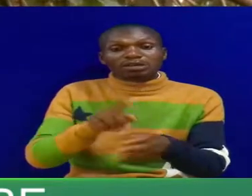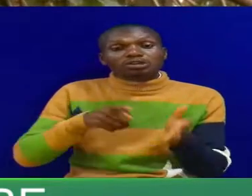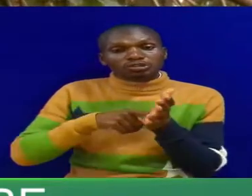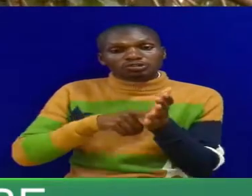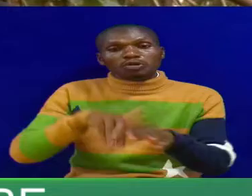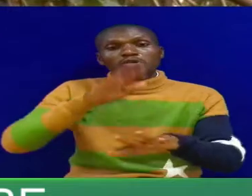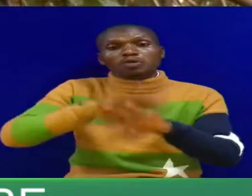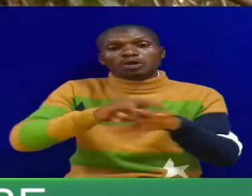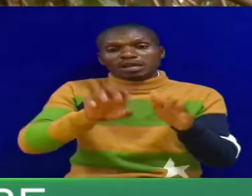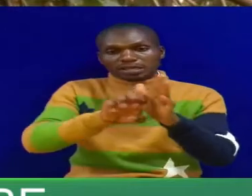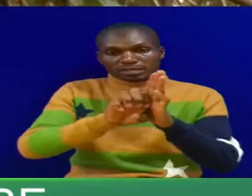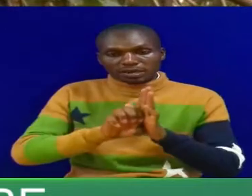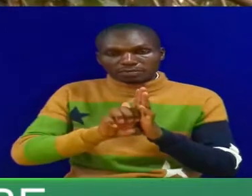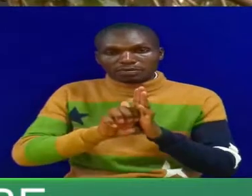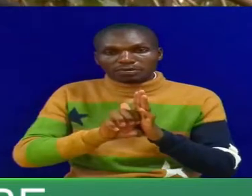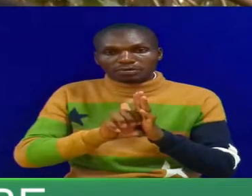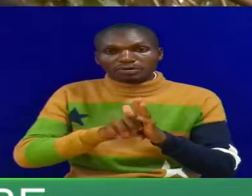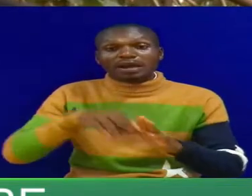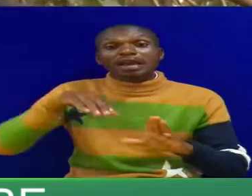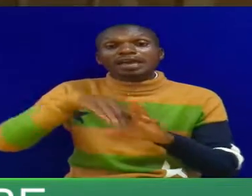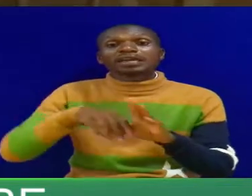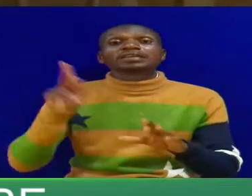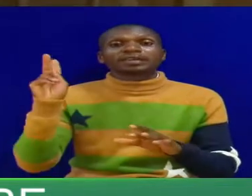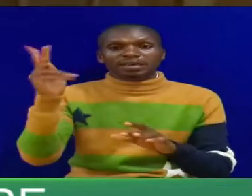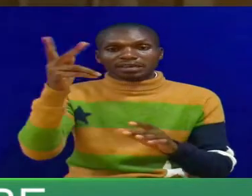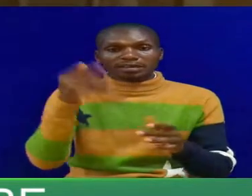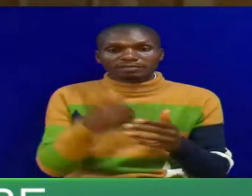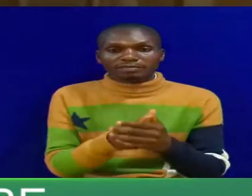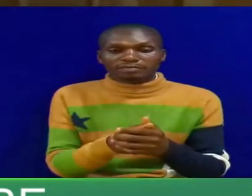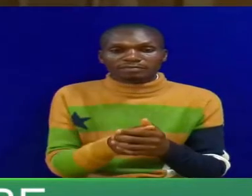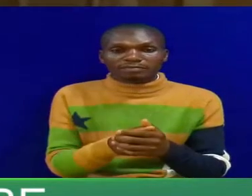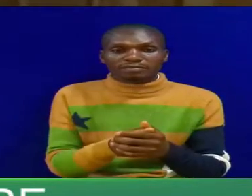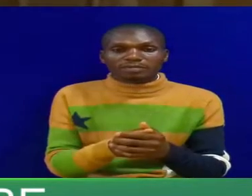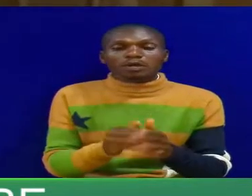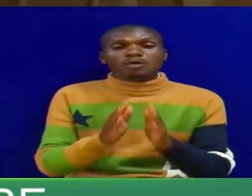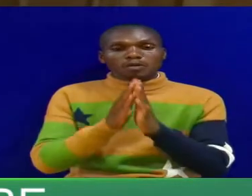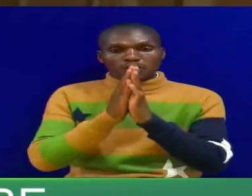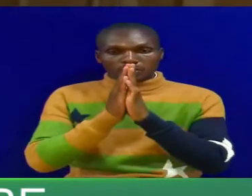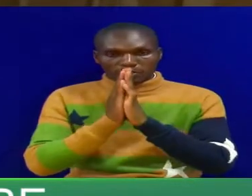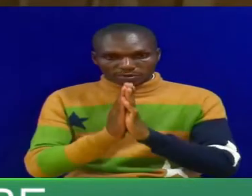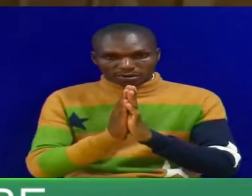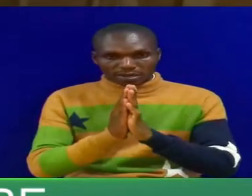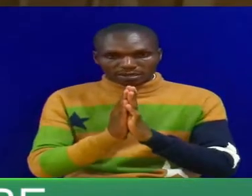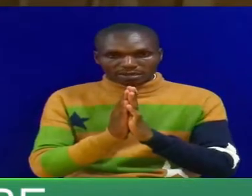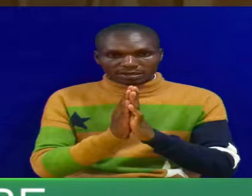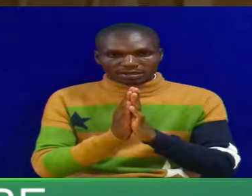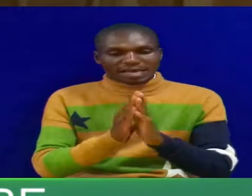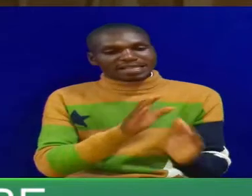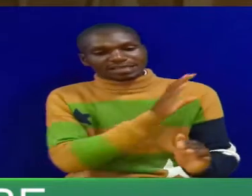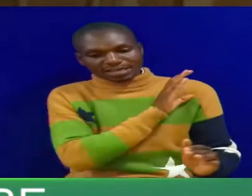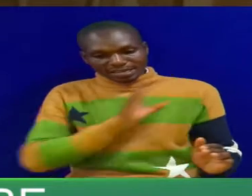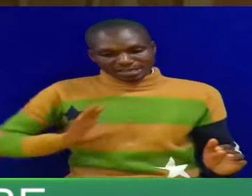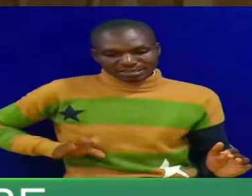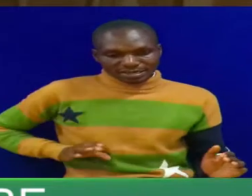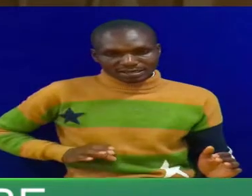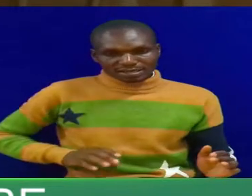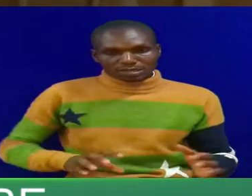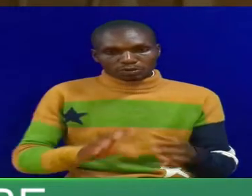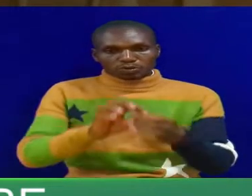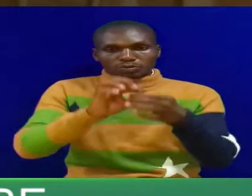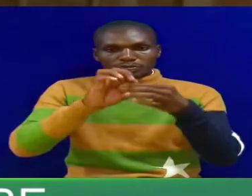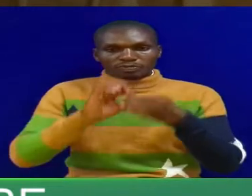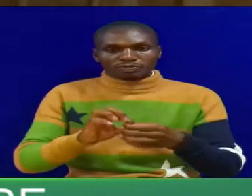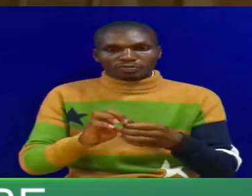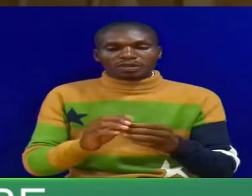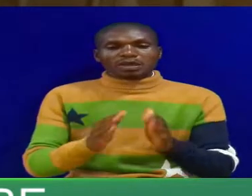mwema katika nchi yetu ya Kenya. Naomba wa Kristo wote tushikane,